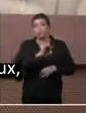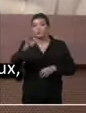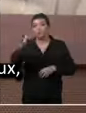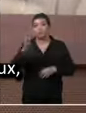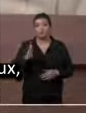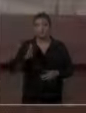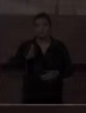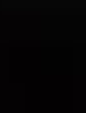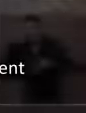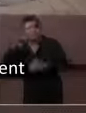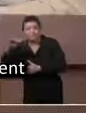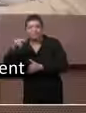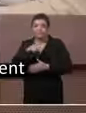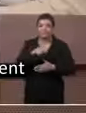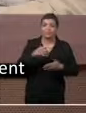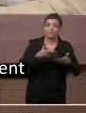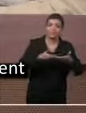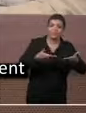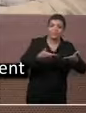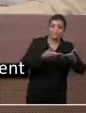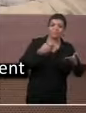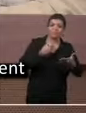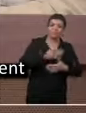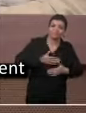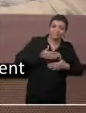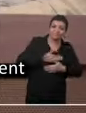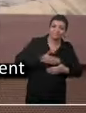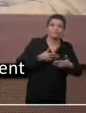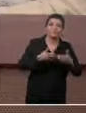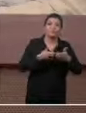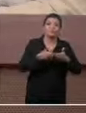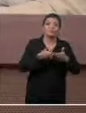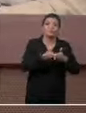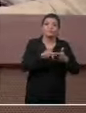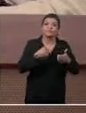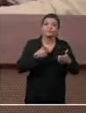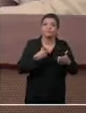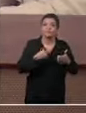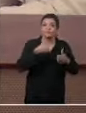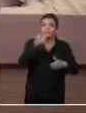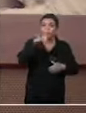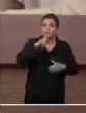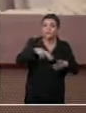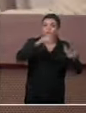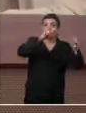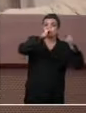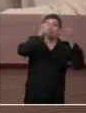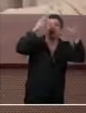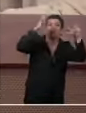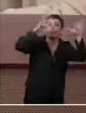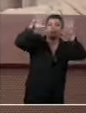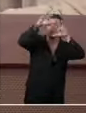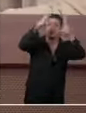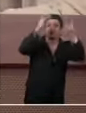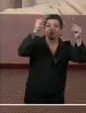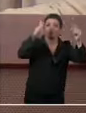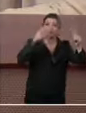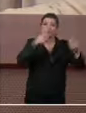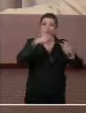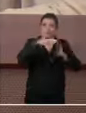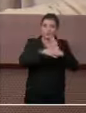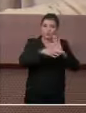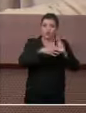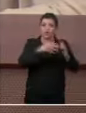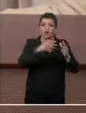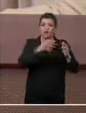une éclipse de 13 ans. Nous ne féliciterons jamais suffisamment d'avoir baissé la pollution atmosphérique de 30% sur les boulevards. Ce n'était pas